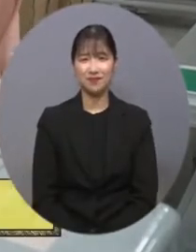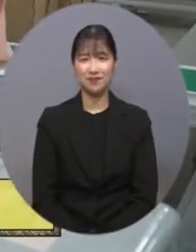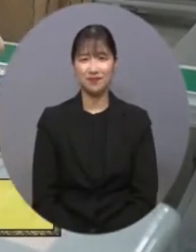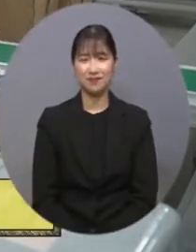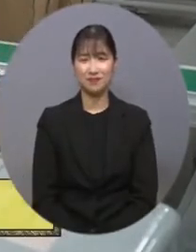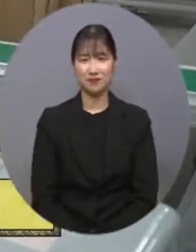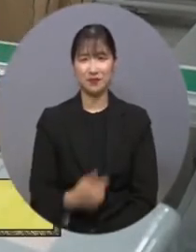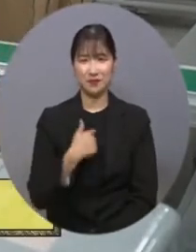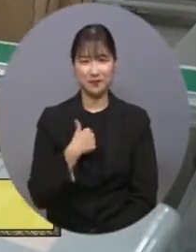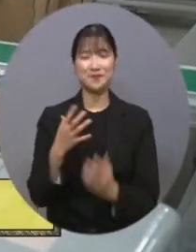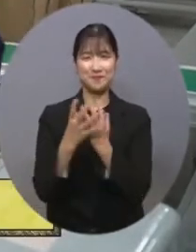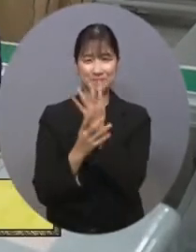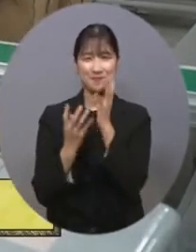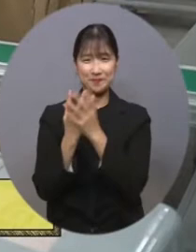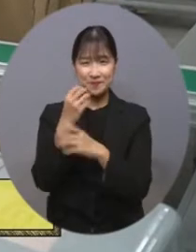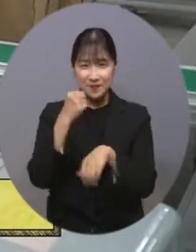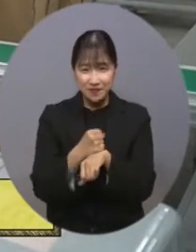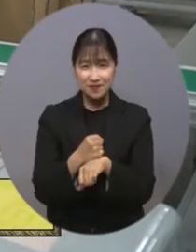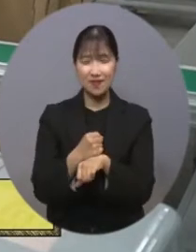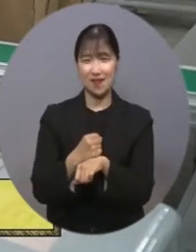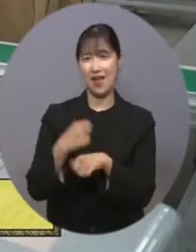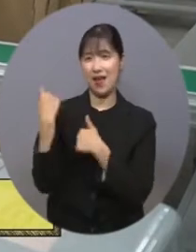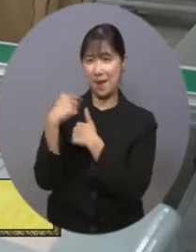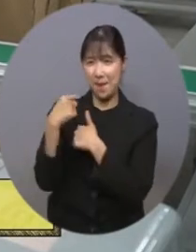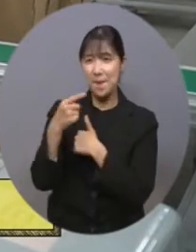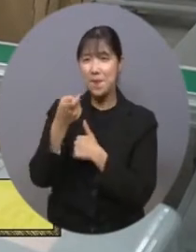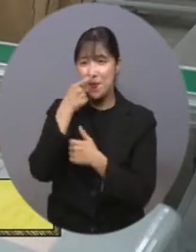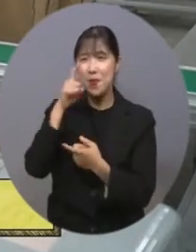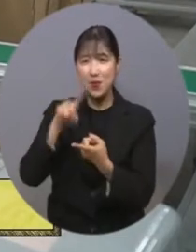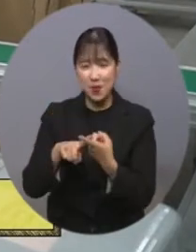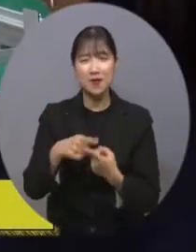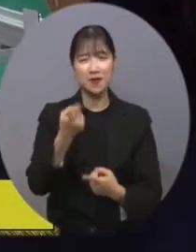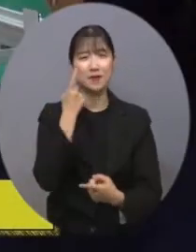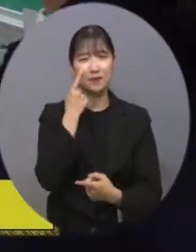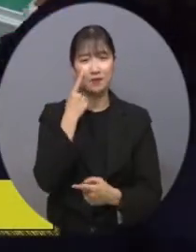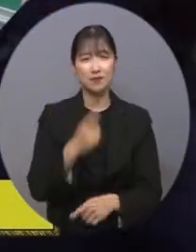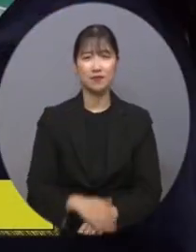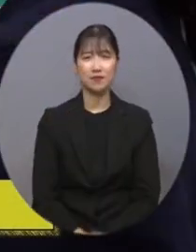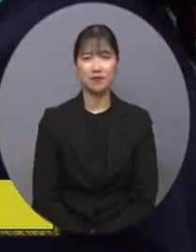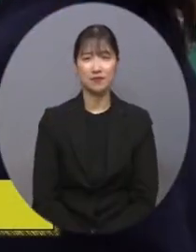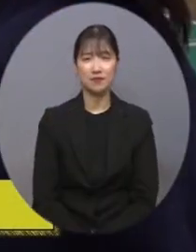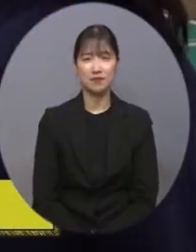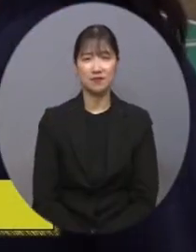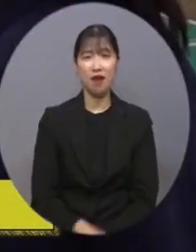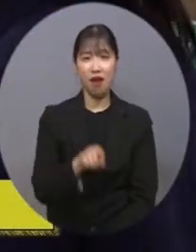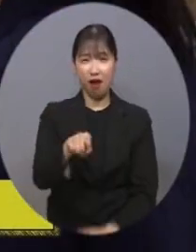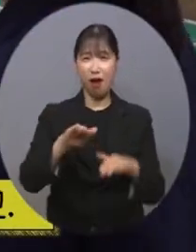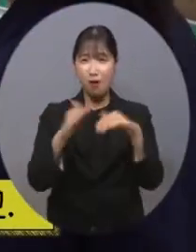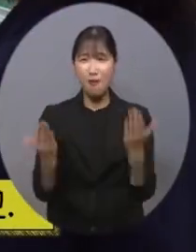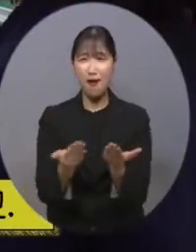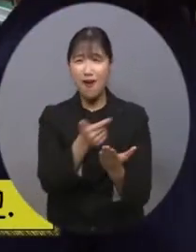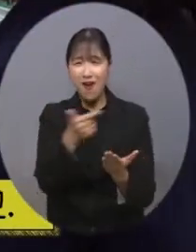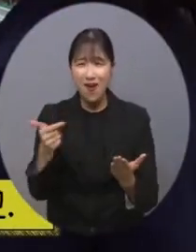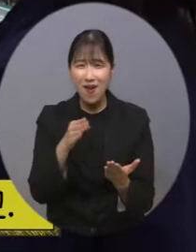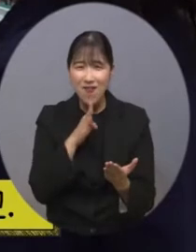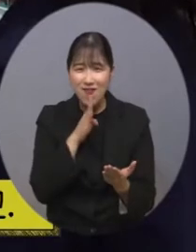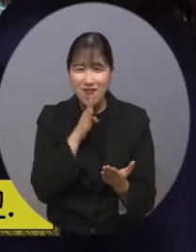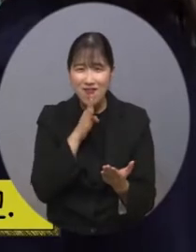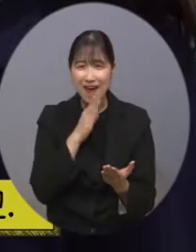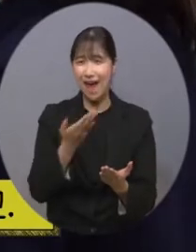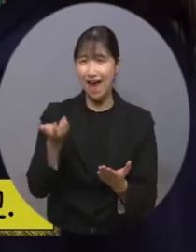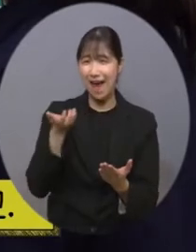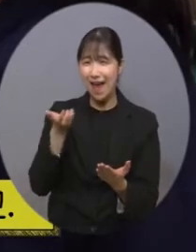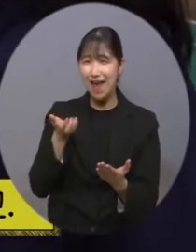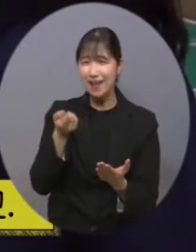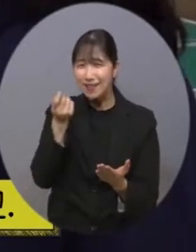아, 제가 한번 장갑을 끼고 방금 알려주신 대로 해보도록 하겠습니다. 아, 예, 예. 어, 이거는 크네요. 배운 건 다